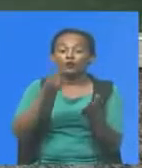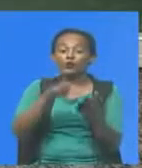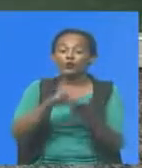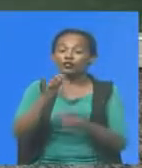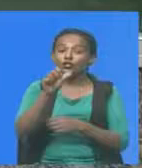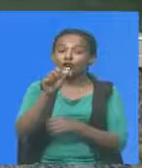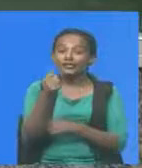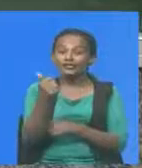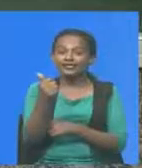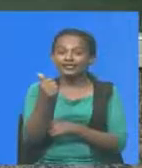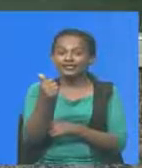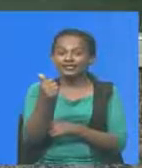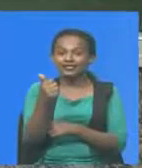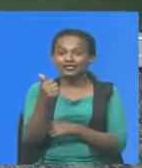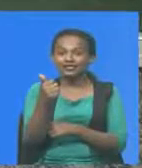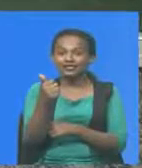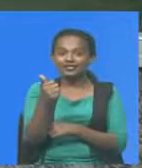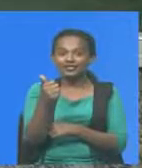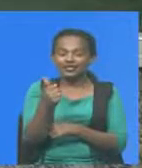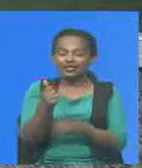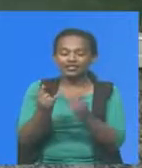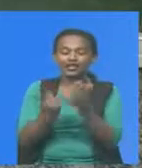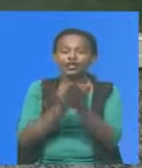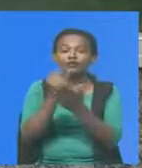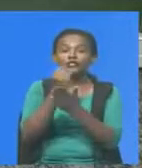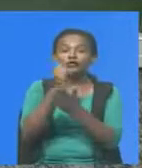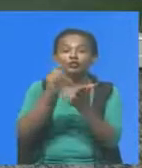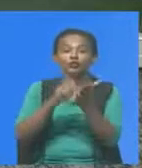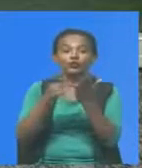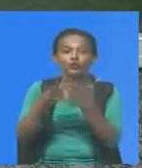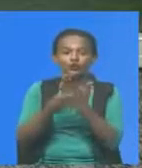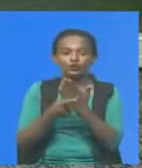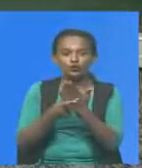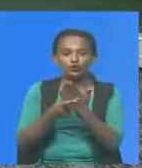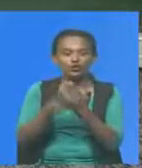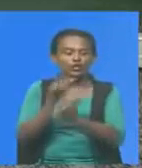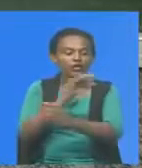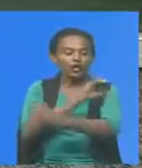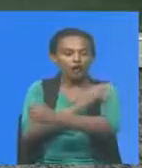በ2010 ዓ.ም የኢንቨስትመንት ፕሮጀክቶች የካፒታል መጠን